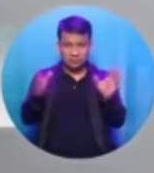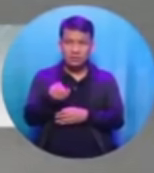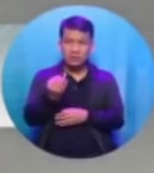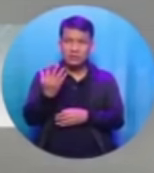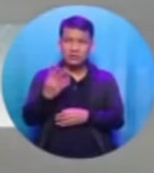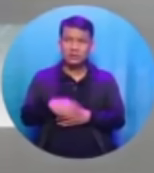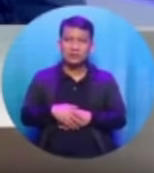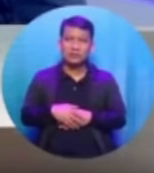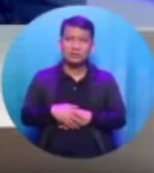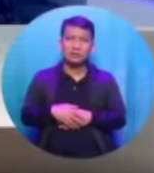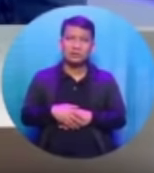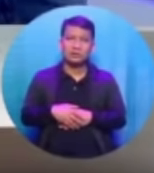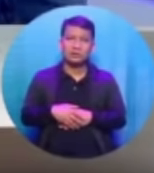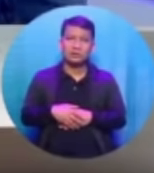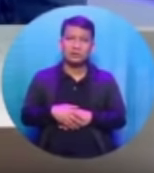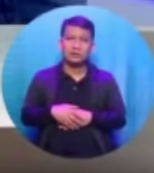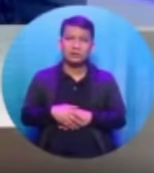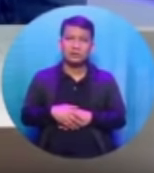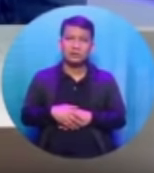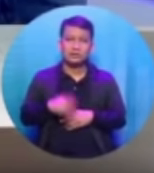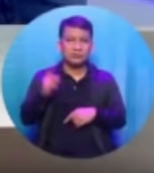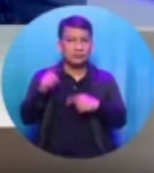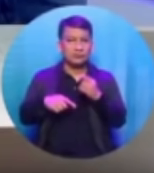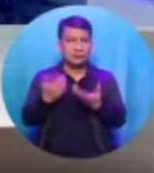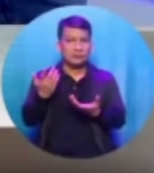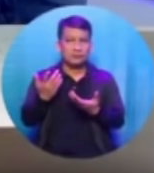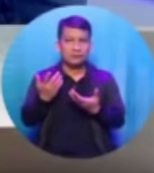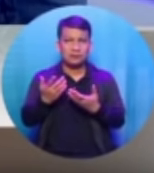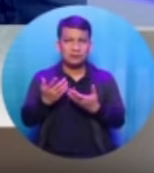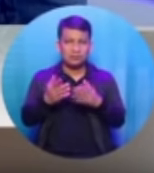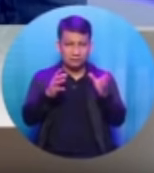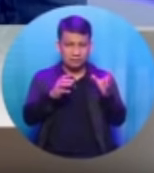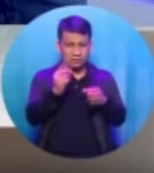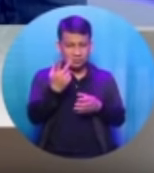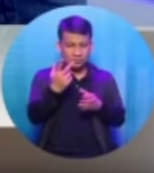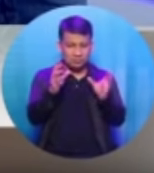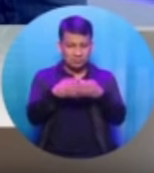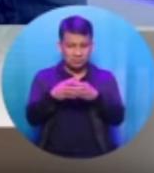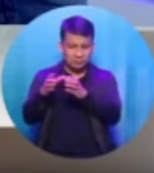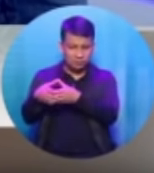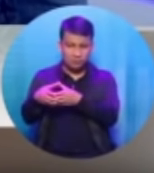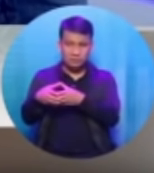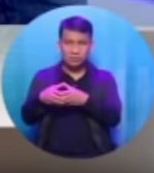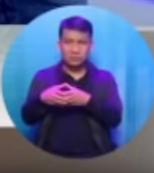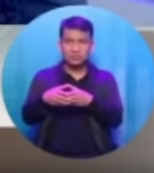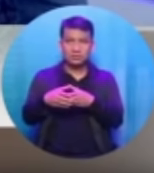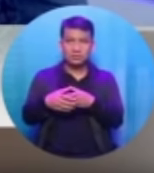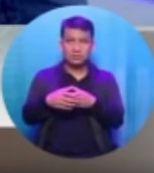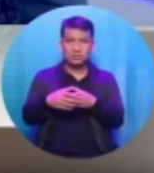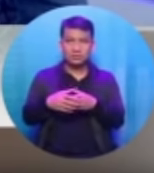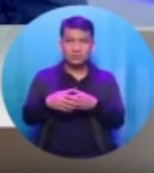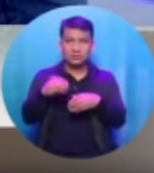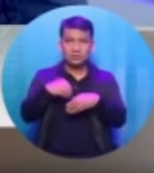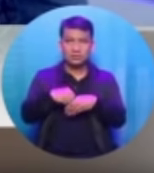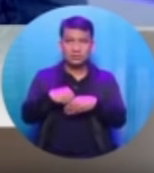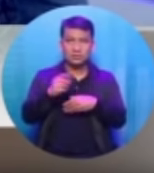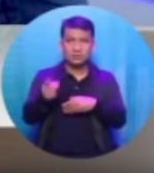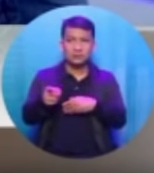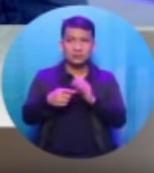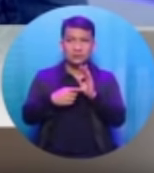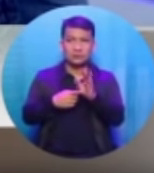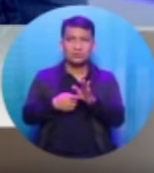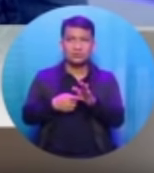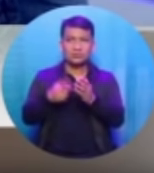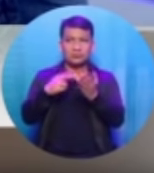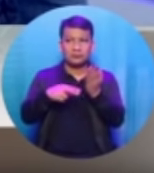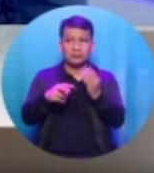kayo, sir? Ang dami po, sir. Hindi mo po namin mabilang. Bali, tatlong unit kasi gumagana sa loob ng pabrika eh. May injection, may